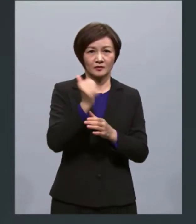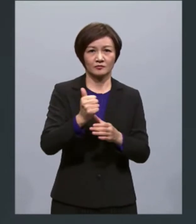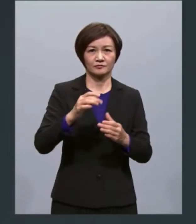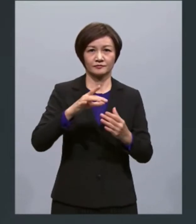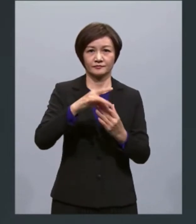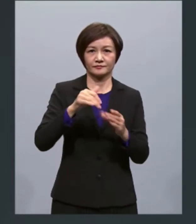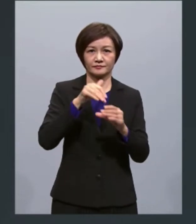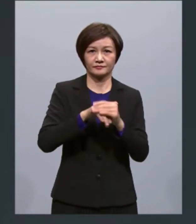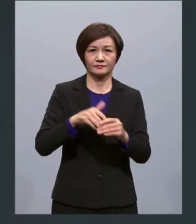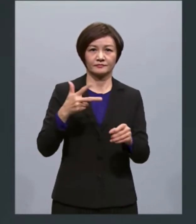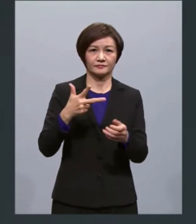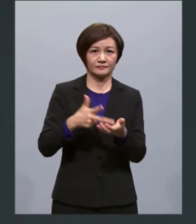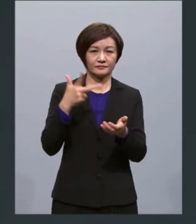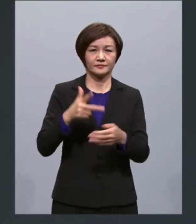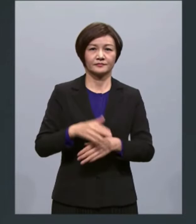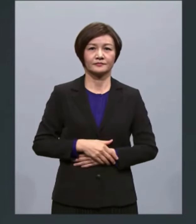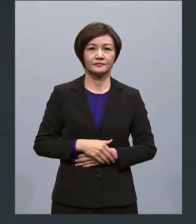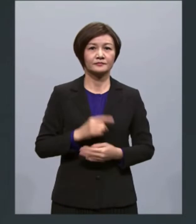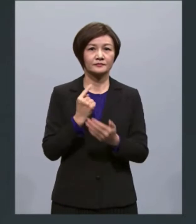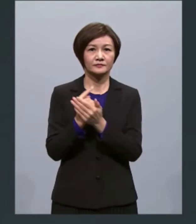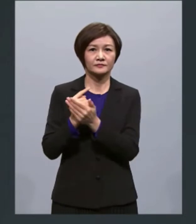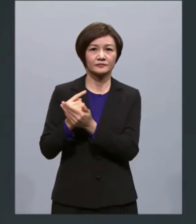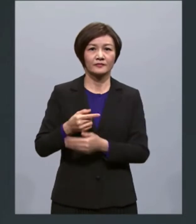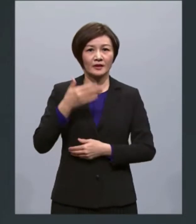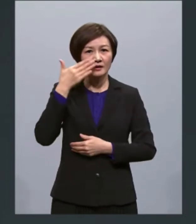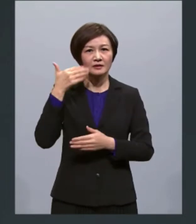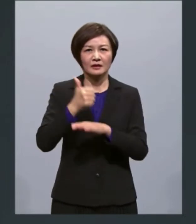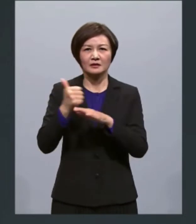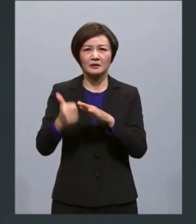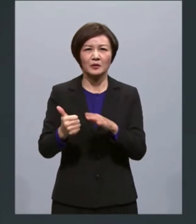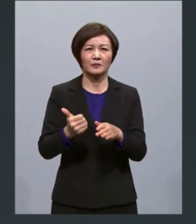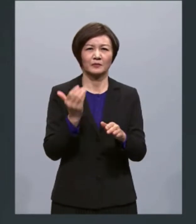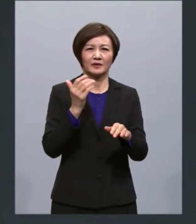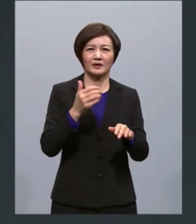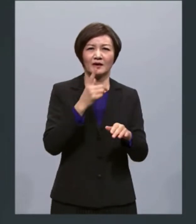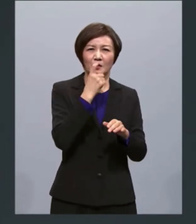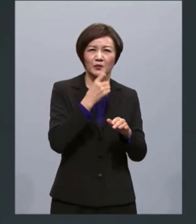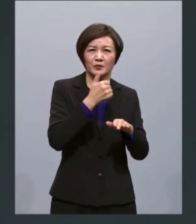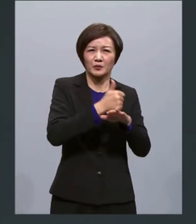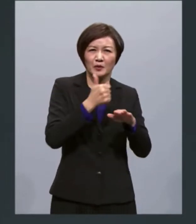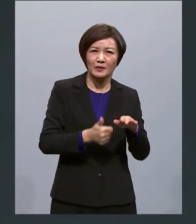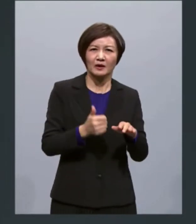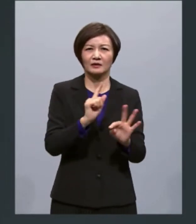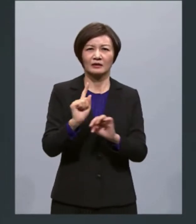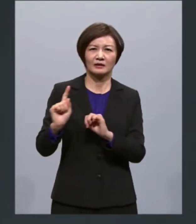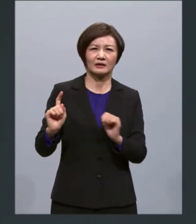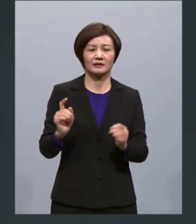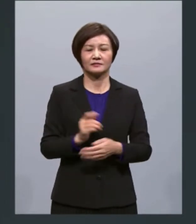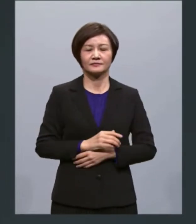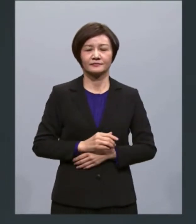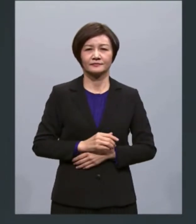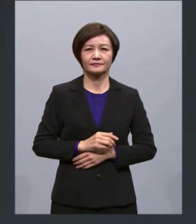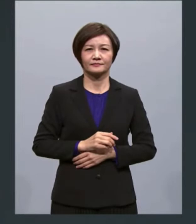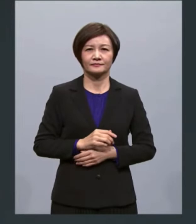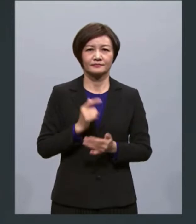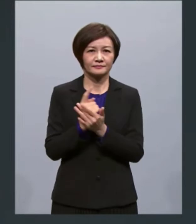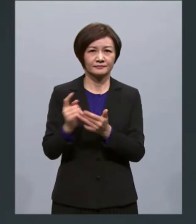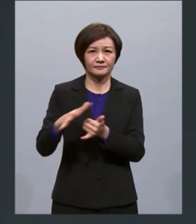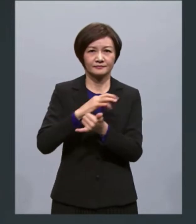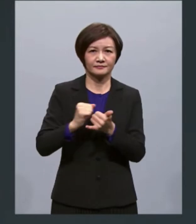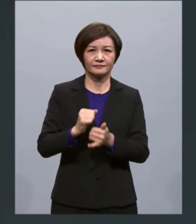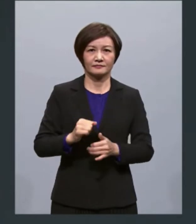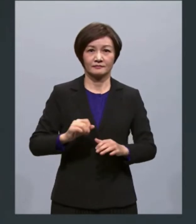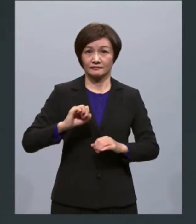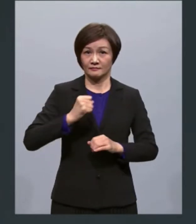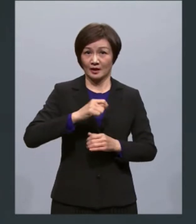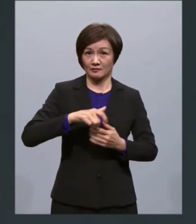经举办7次，每次都是蓝的要下架绿的，绿的要下架蓝的。同胞，这是我们台湾第一